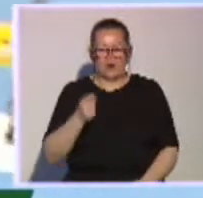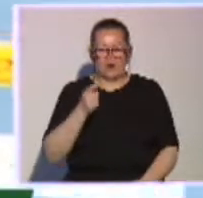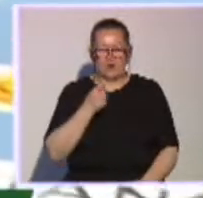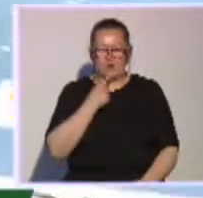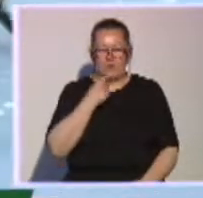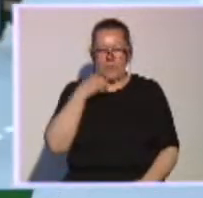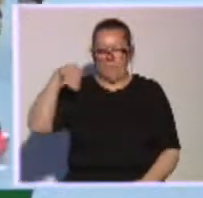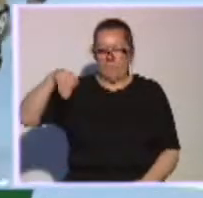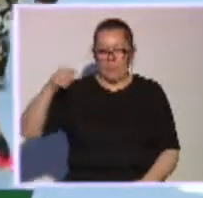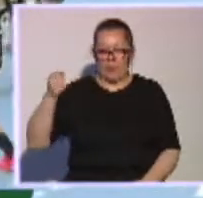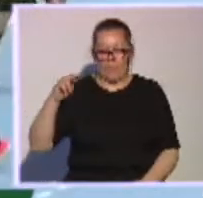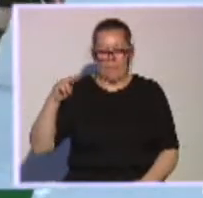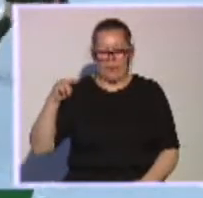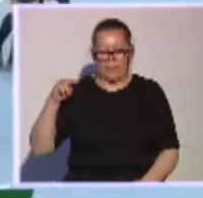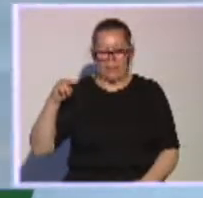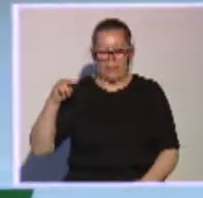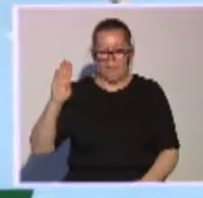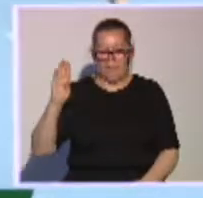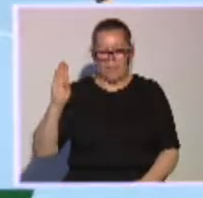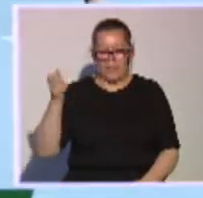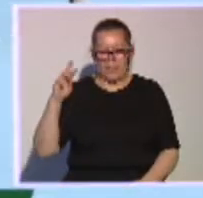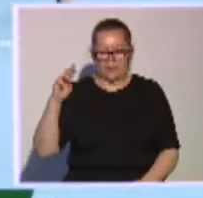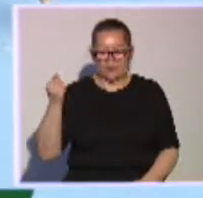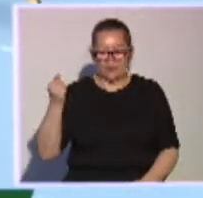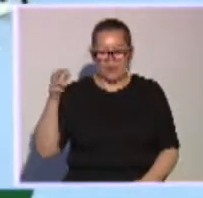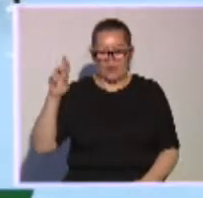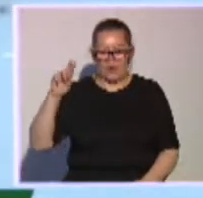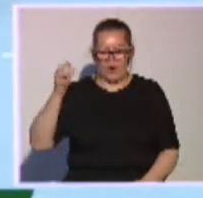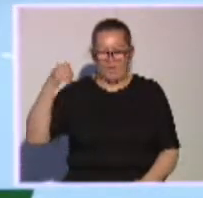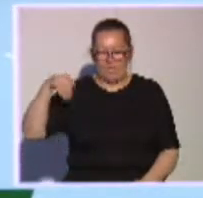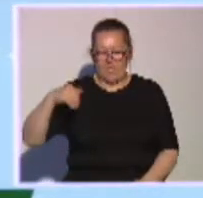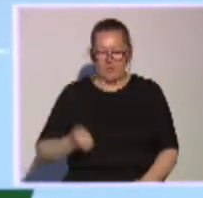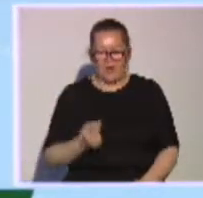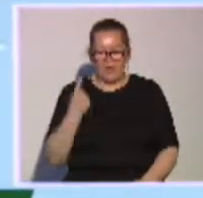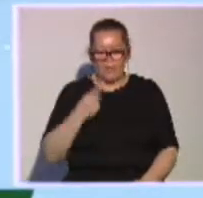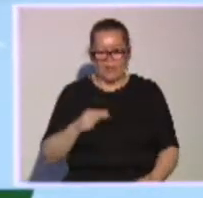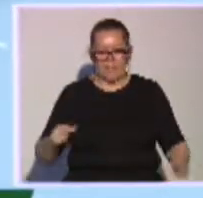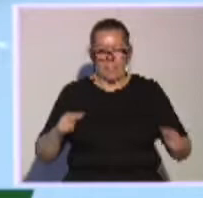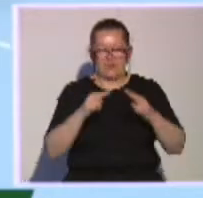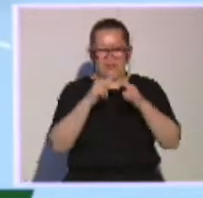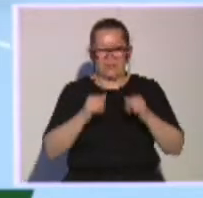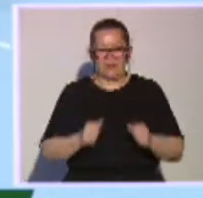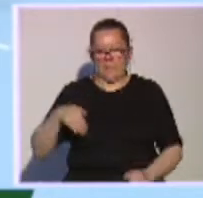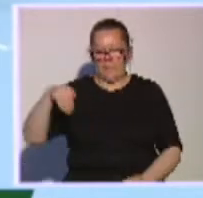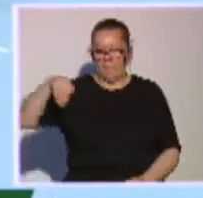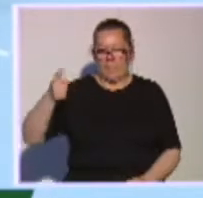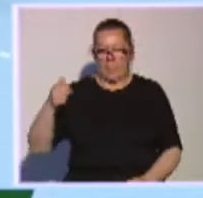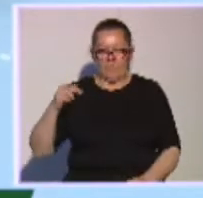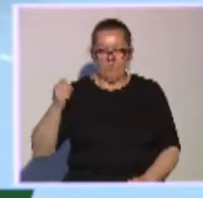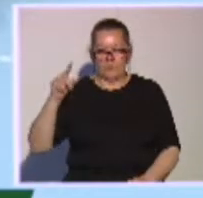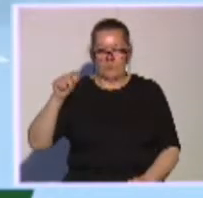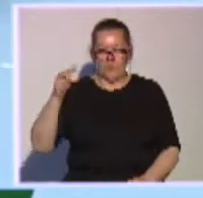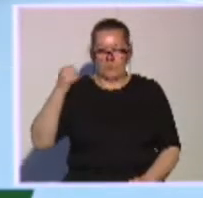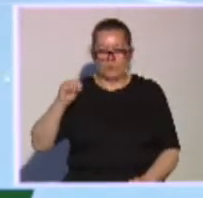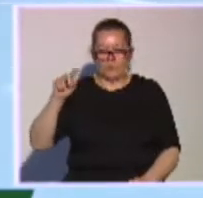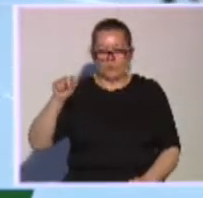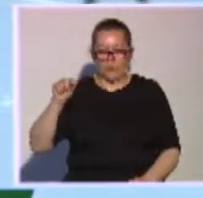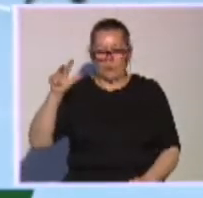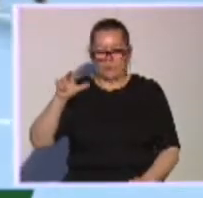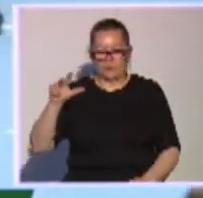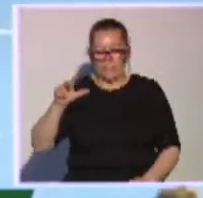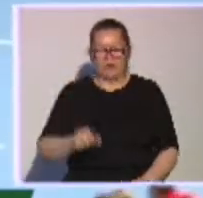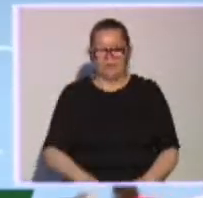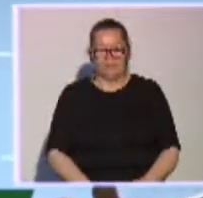Craiova, Dacia Mioveni, CSM Corona Brașov și CSM Roman. În prima întâlnire, Dacia Mioveni a trecut cu 28-23 de CSM